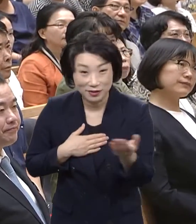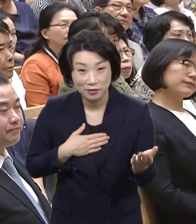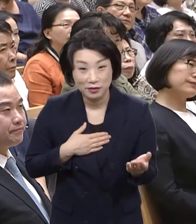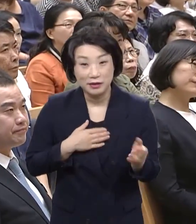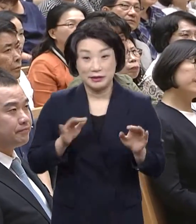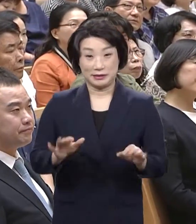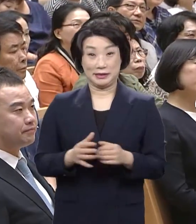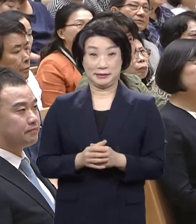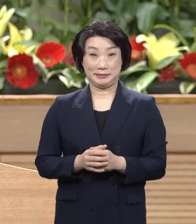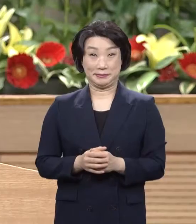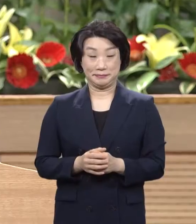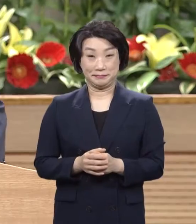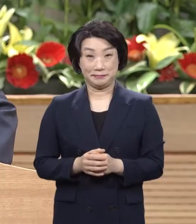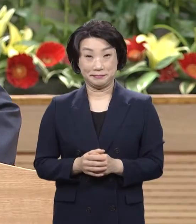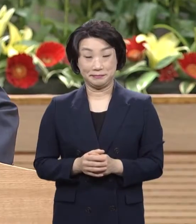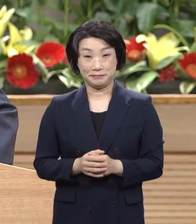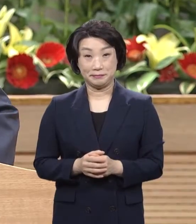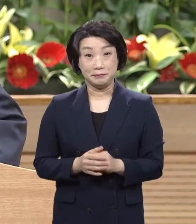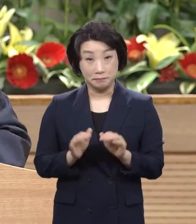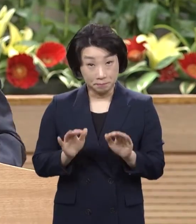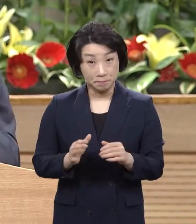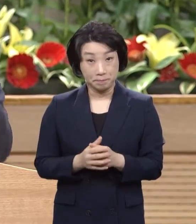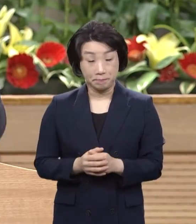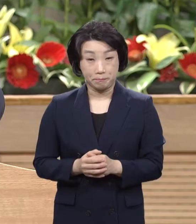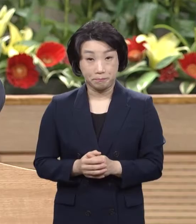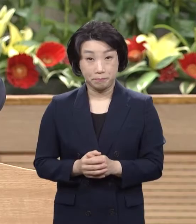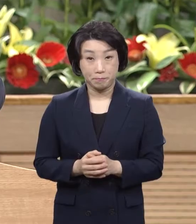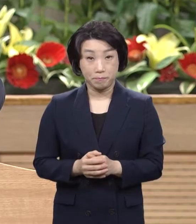여러분 보세요. 그러니까